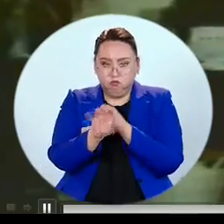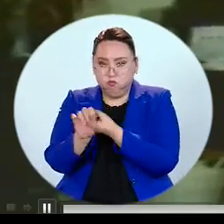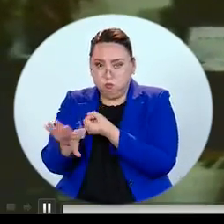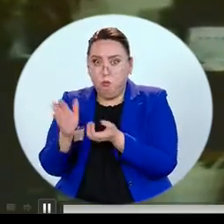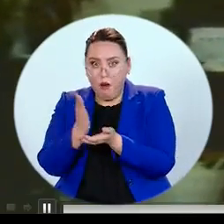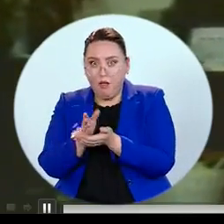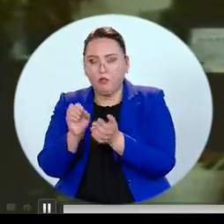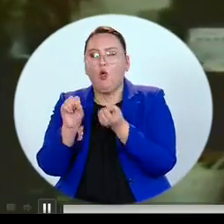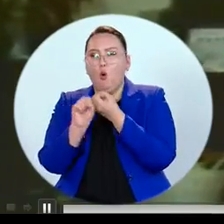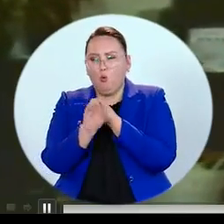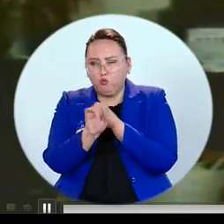ཁེེད